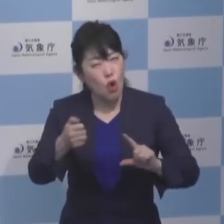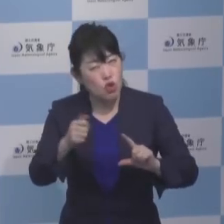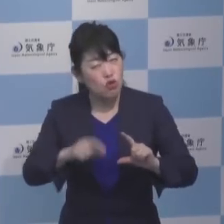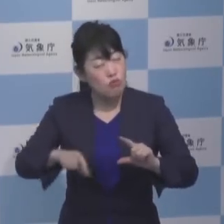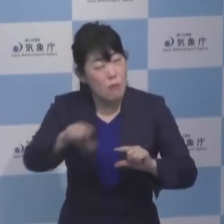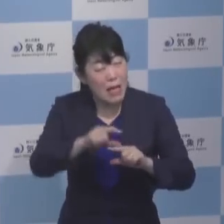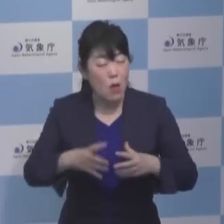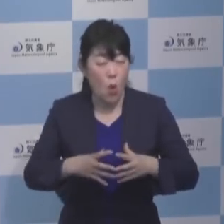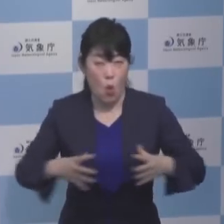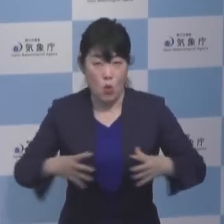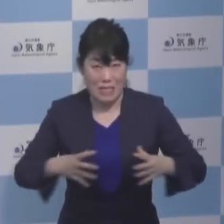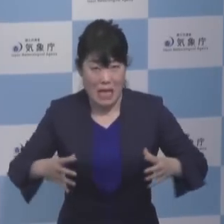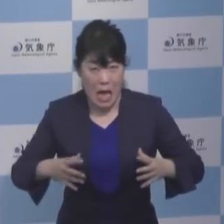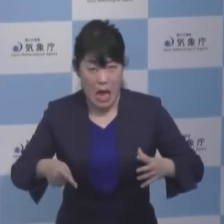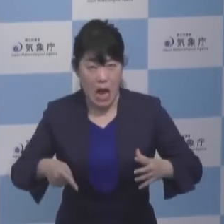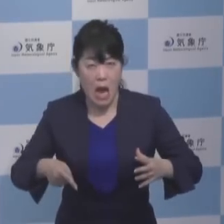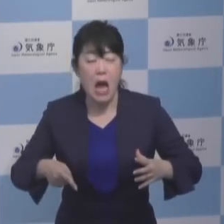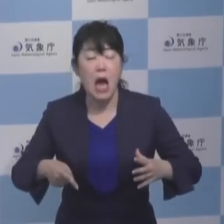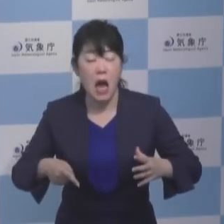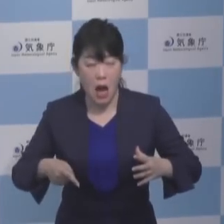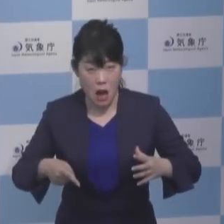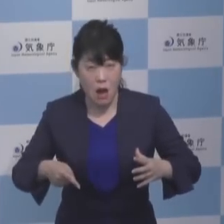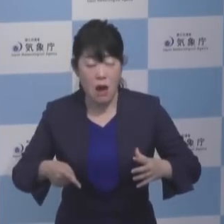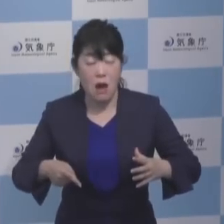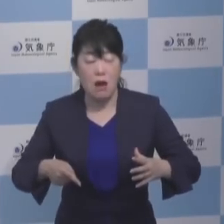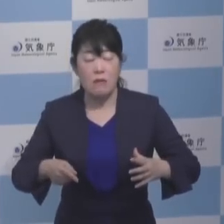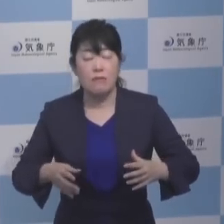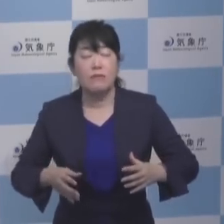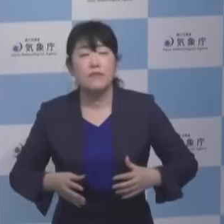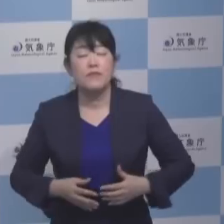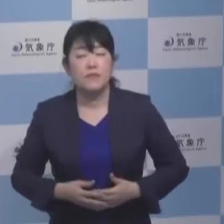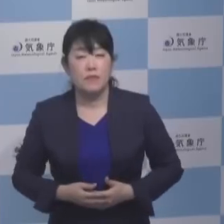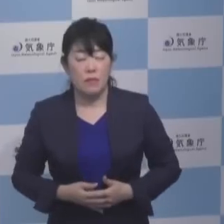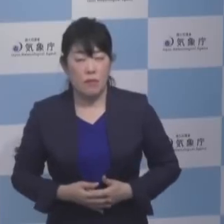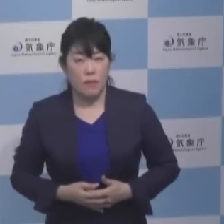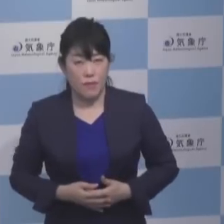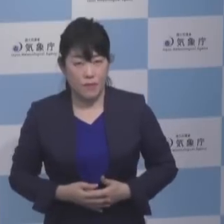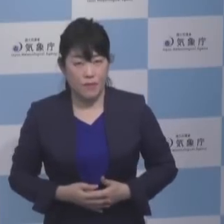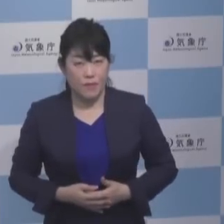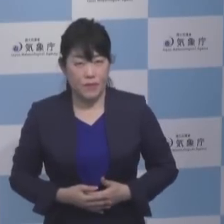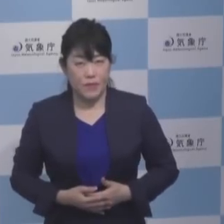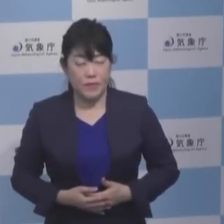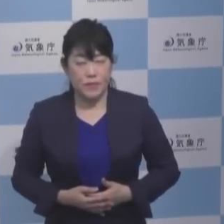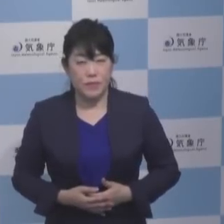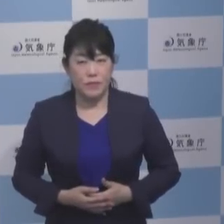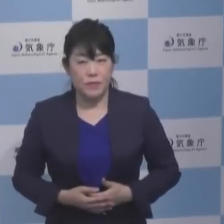って、単純にエネルギーで比べた場合ですけれども、40から50倍というところになります。